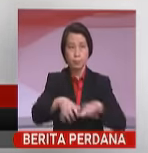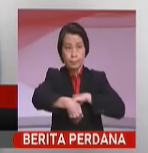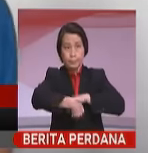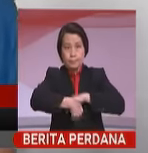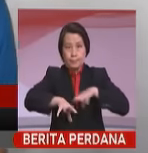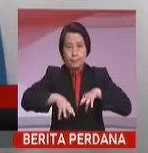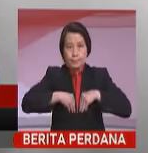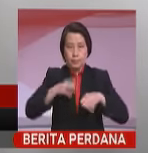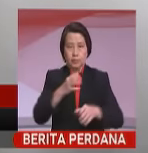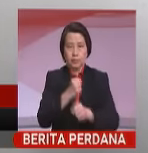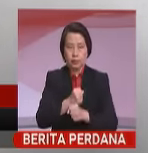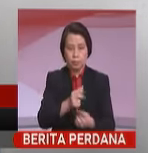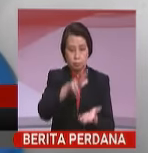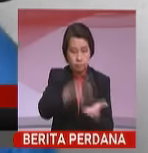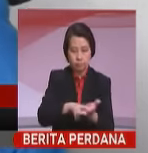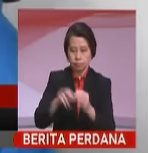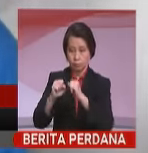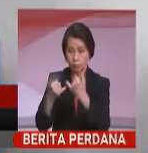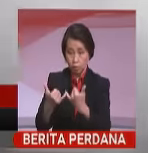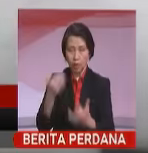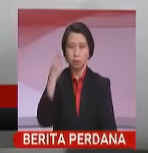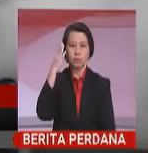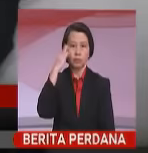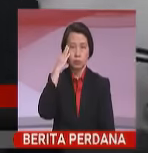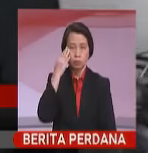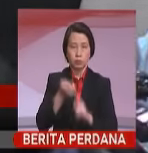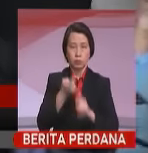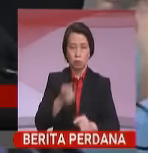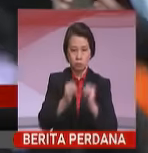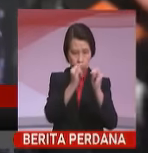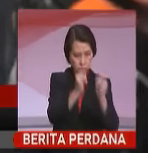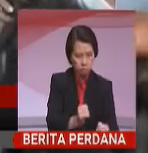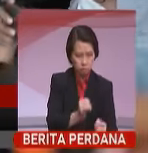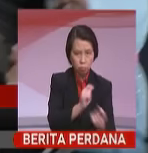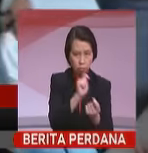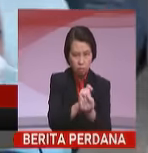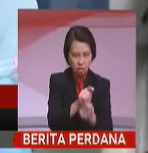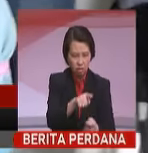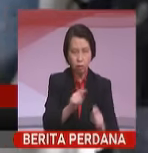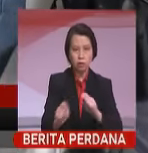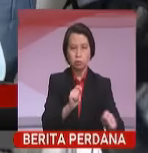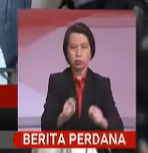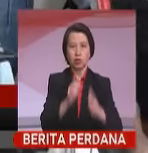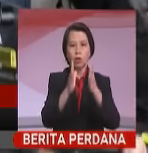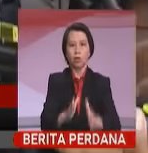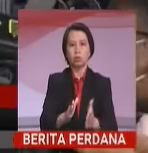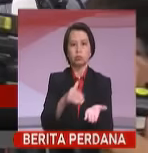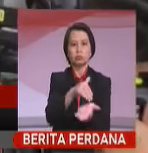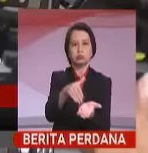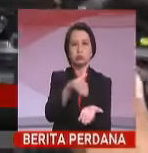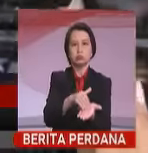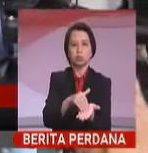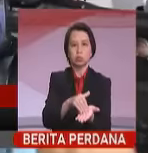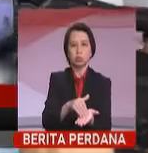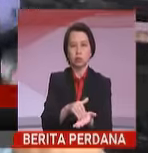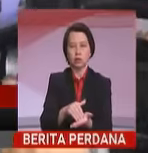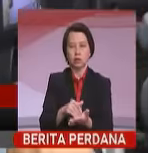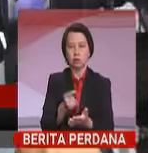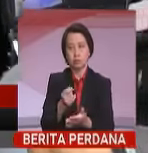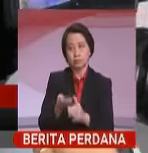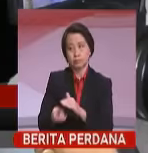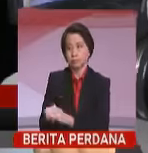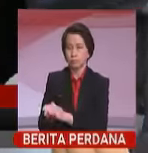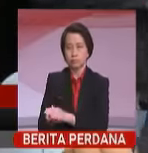rasuah bagi mendapatkan status syarikat Bumi Putra daripada individu tertentu yang bertindak sebagai orang tengah. Nilai suapan di